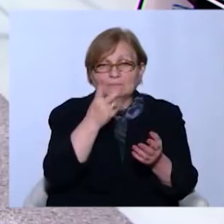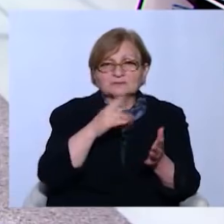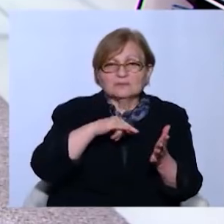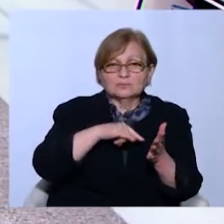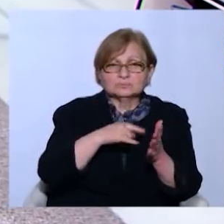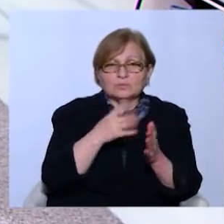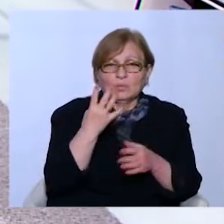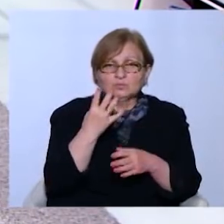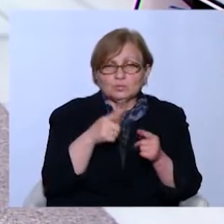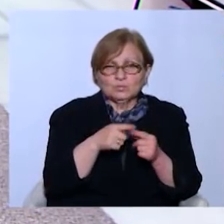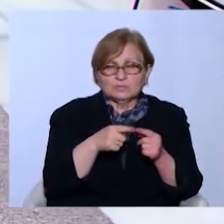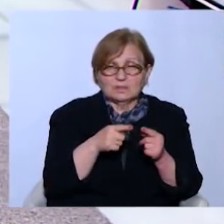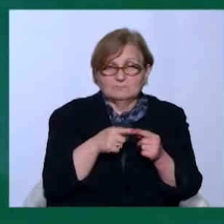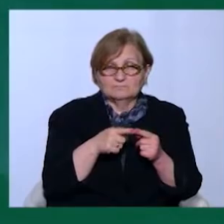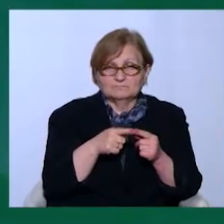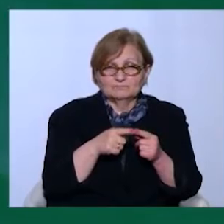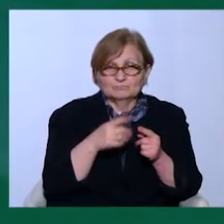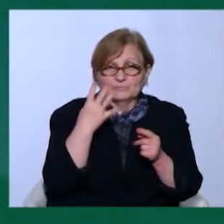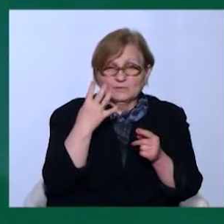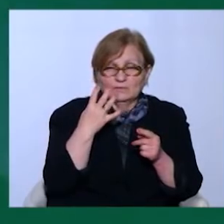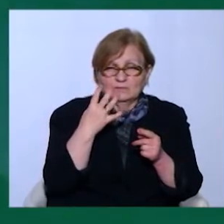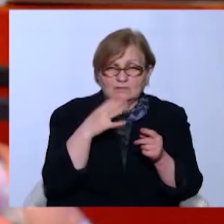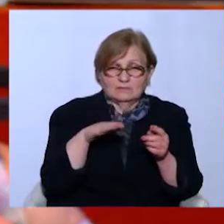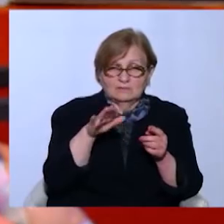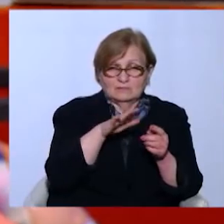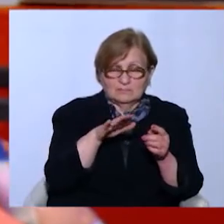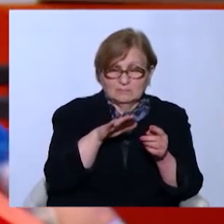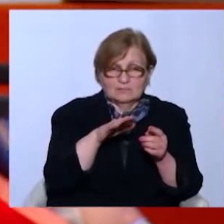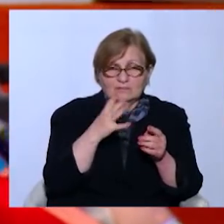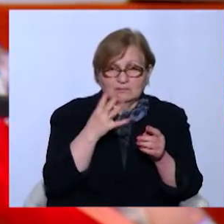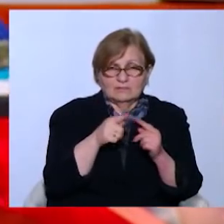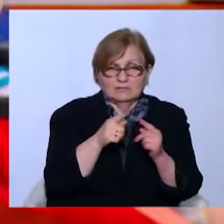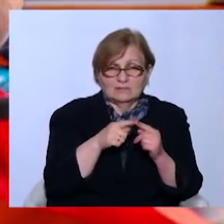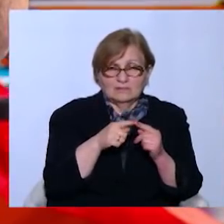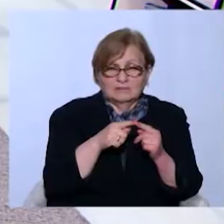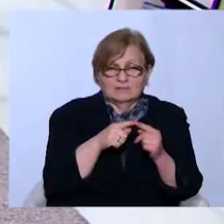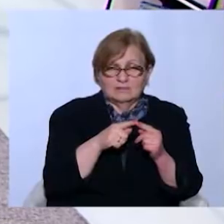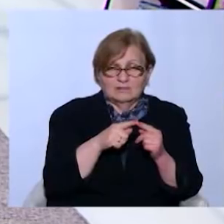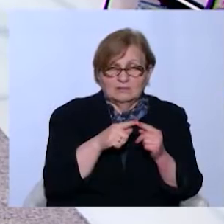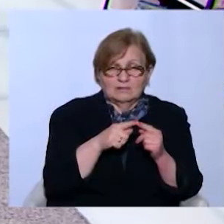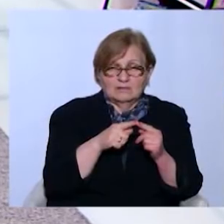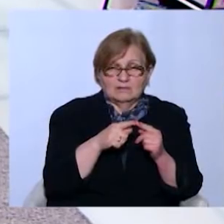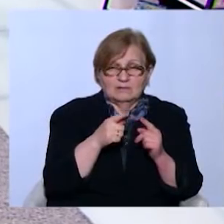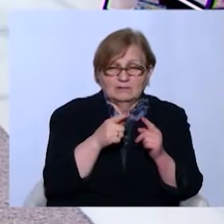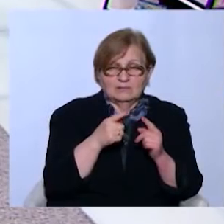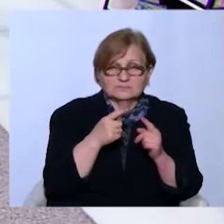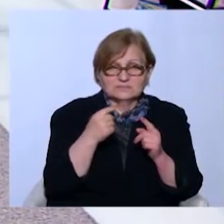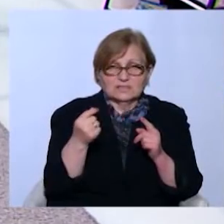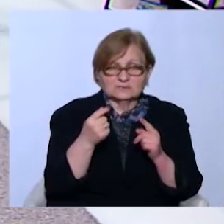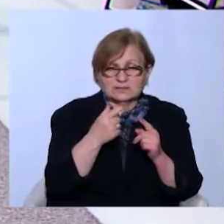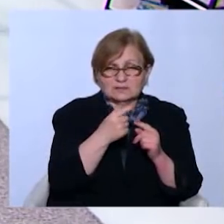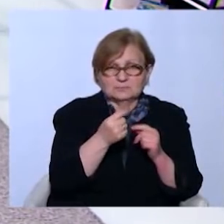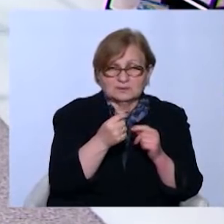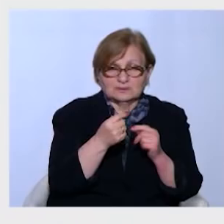პრიზმა. ოთხკუთხა, ოთხი კუთხე, ხომ ფუძეში ოთხი კუთხე გვაქვს. წახნაგები 12,